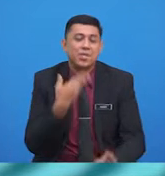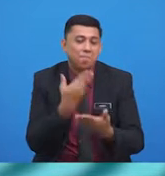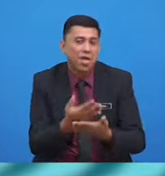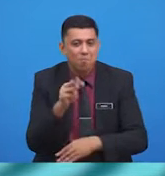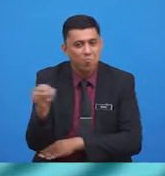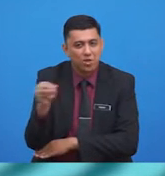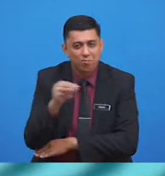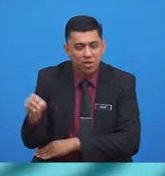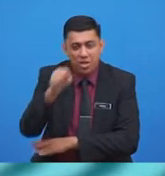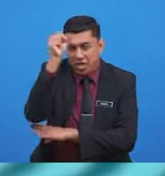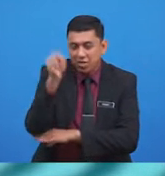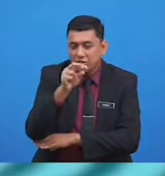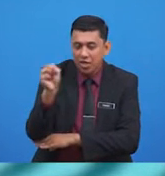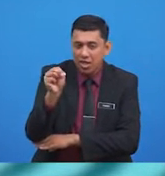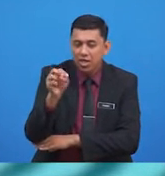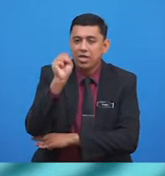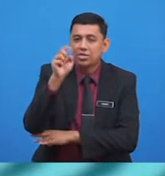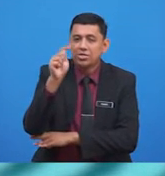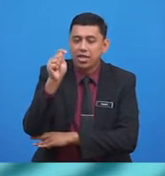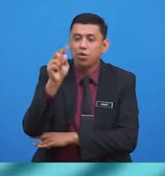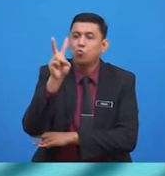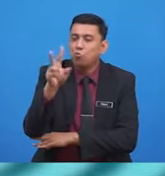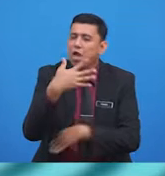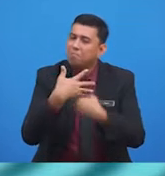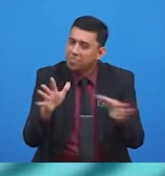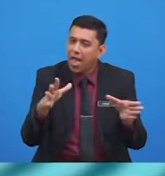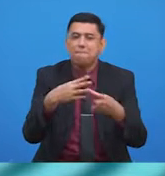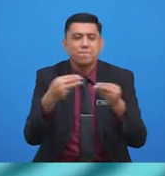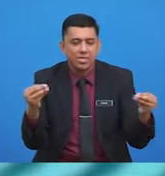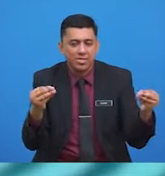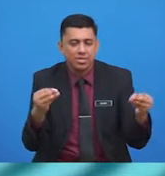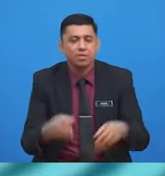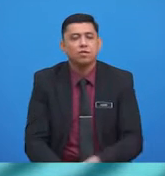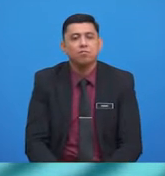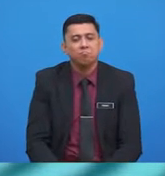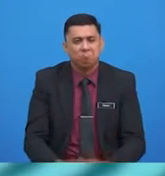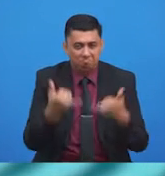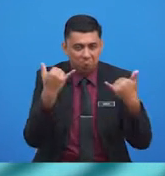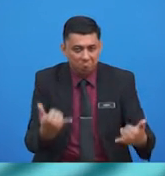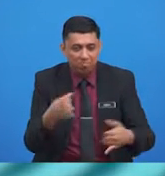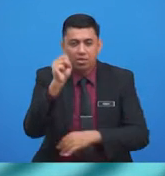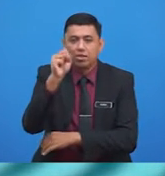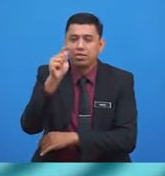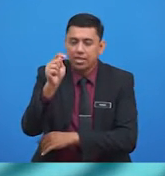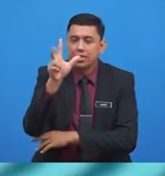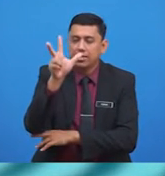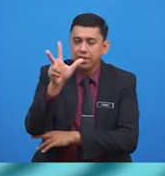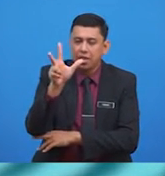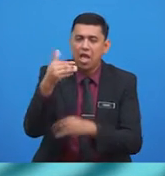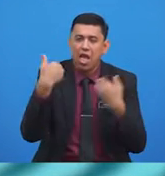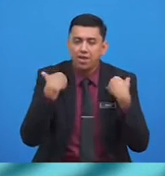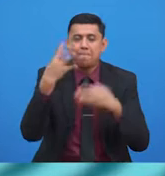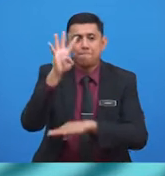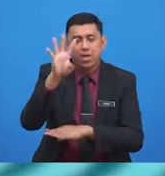Baik, murid-murid. Soalan set 2 sudah tamat. Jom kita lihat soalan set ketiga. Menjawab